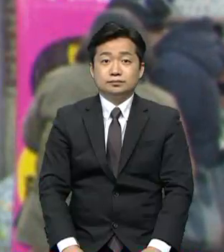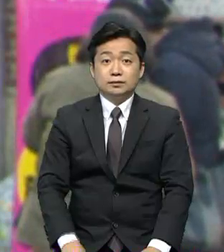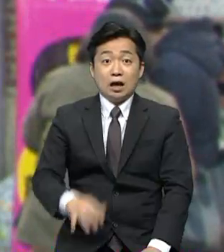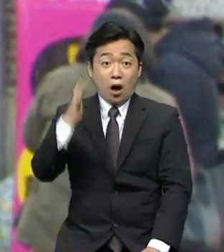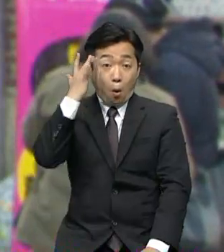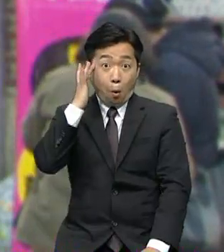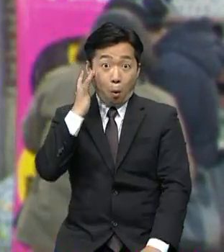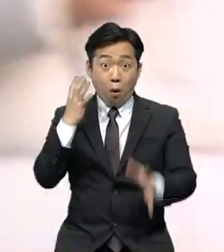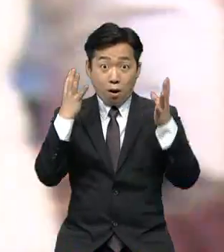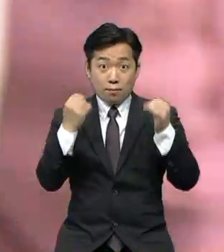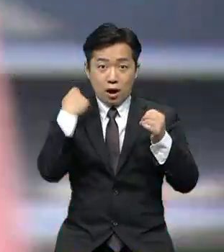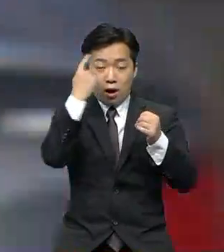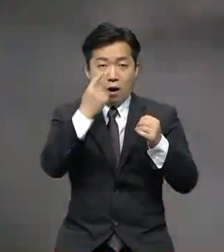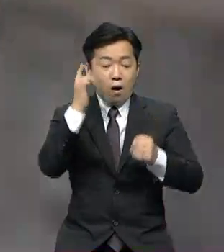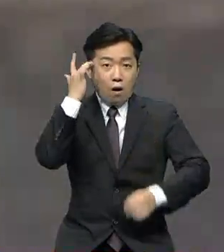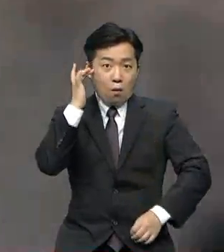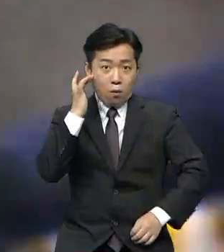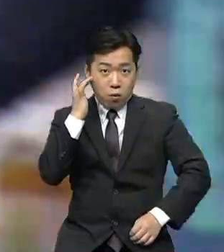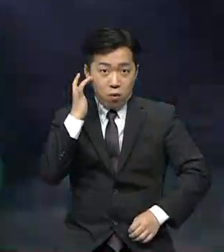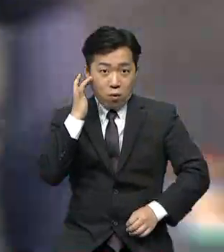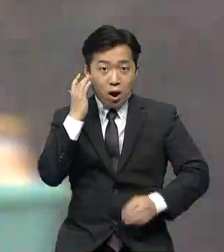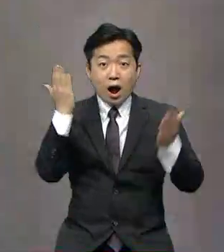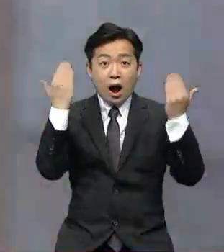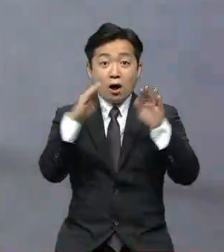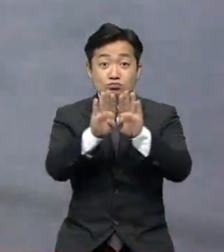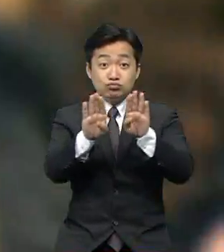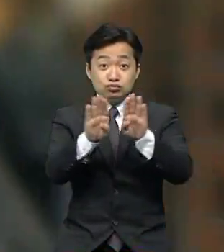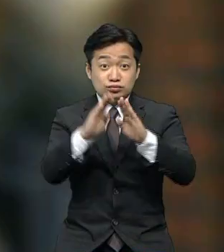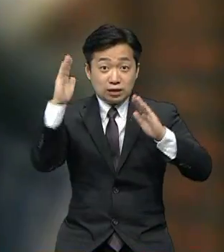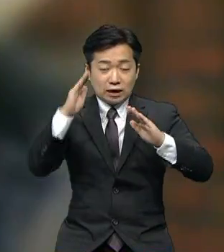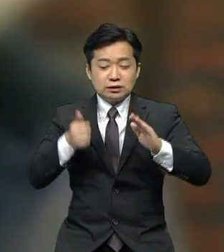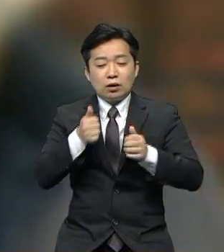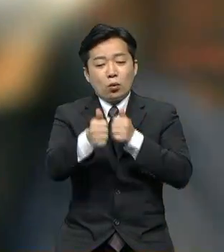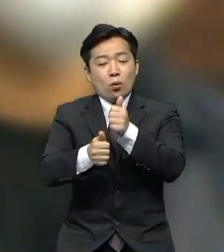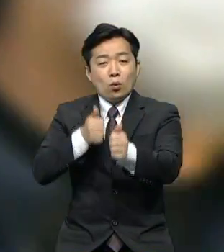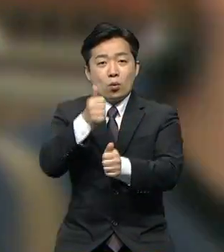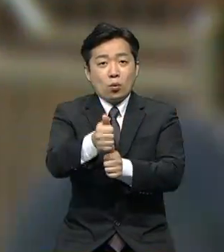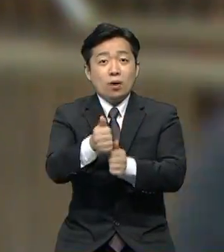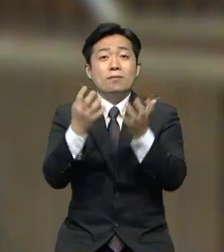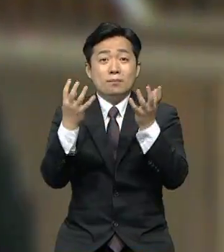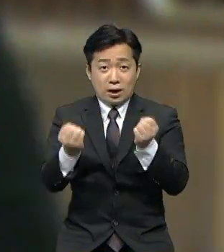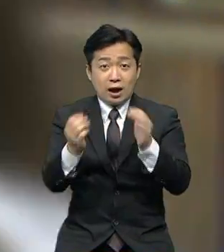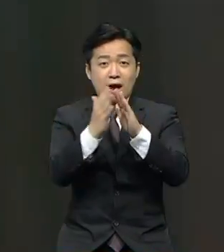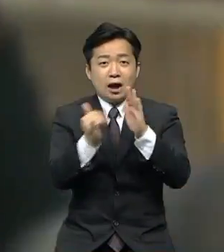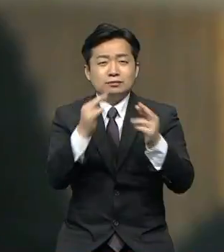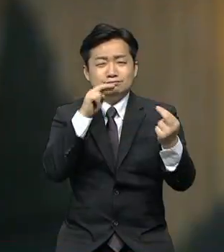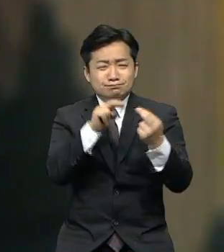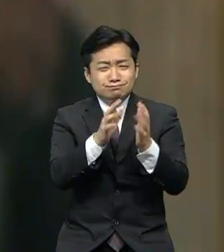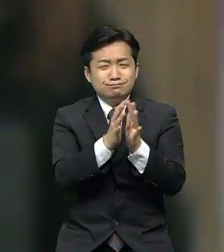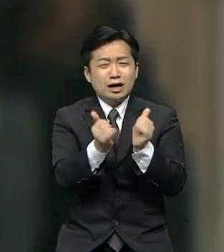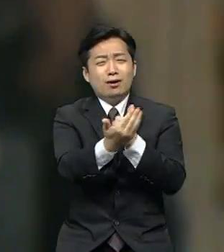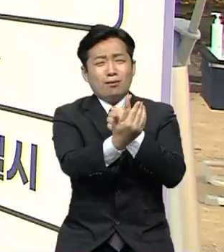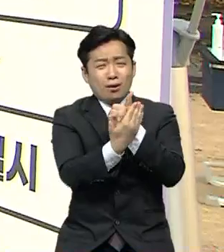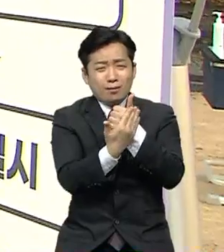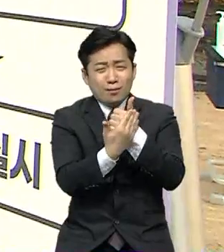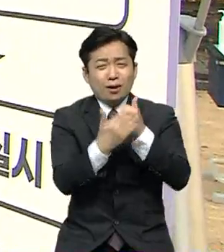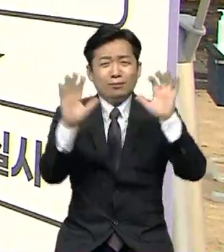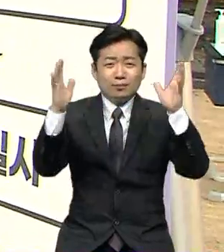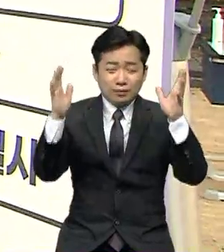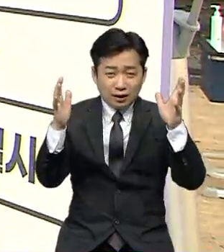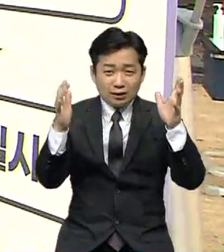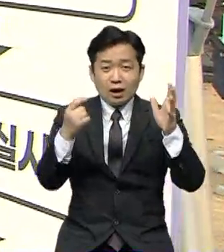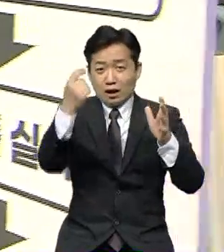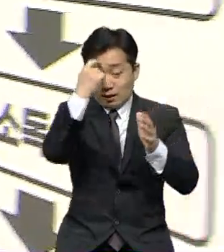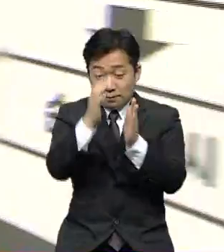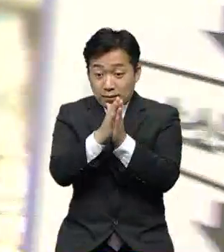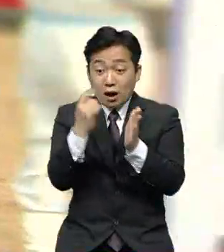긴장감이 가득한 표정의 응시생들이 교문 앞으로 속속 모여듭니다. 가족과 지인들의 격려를 뒤로한 채 발열